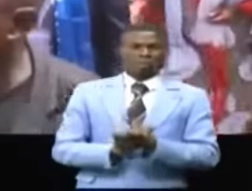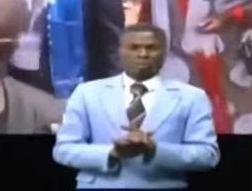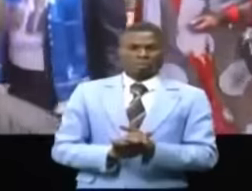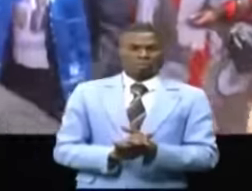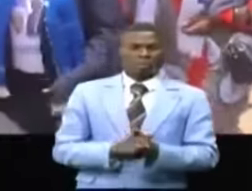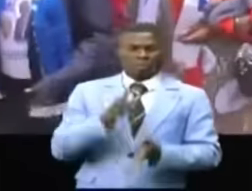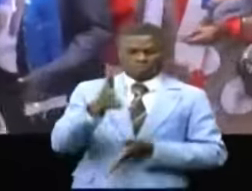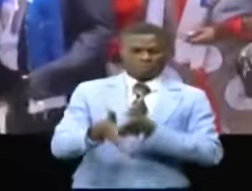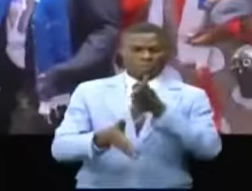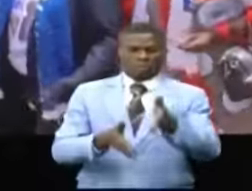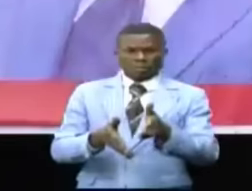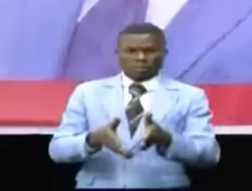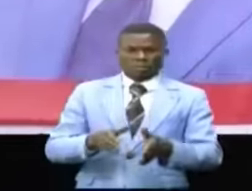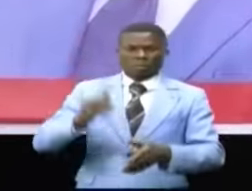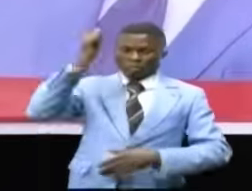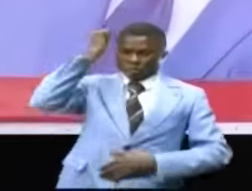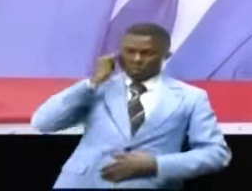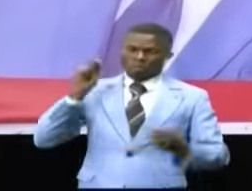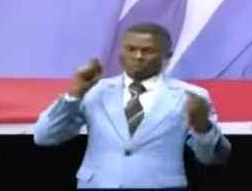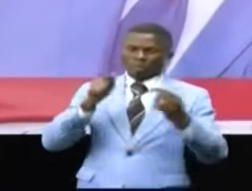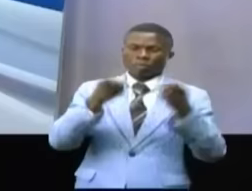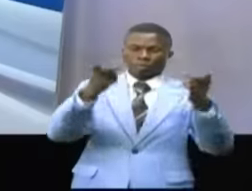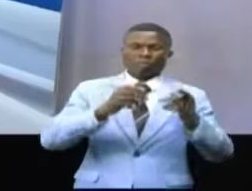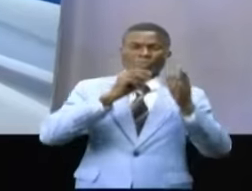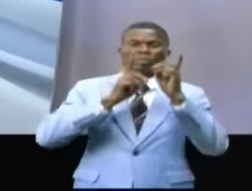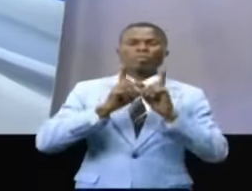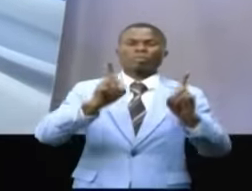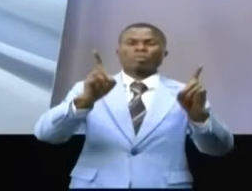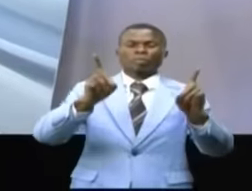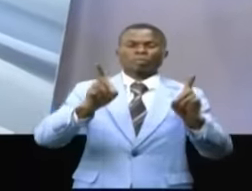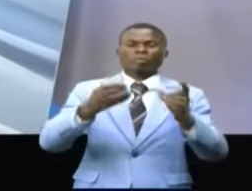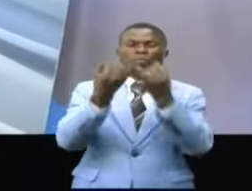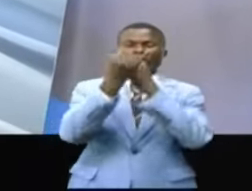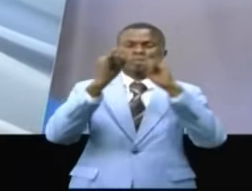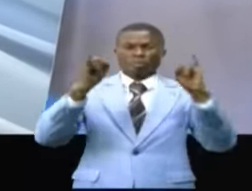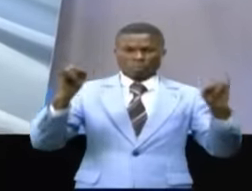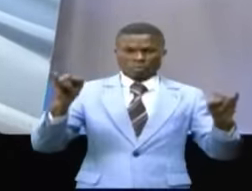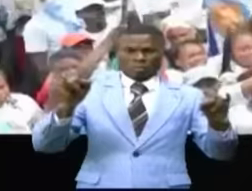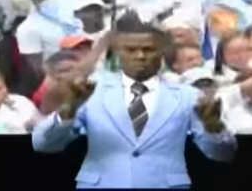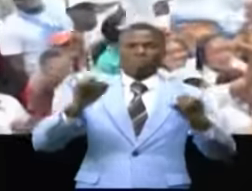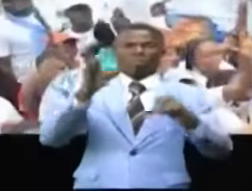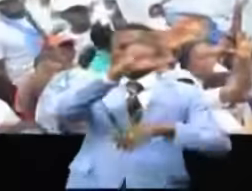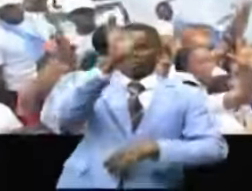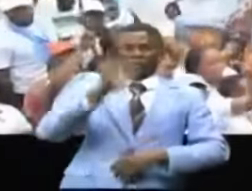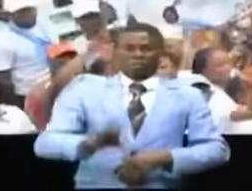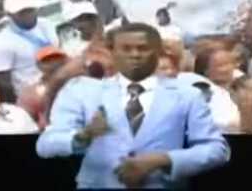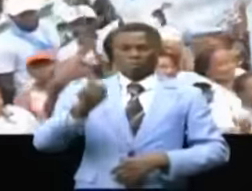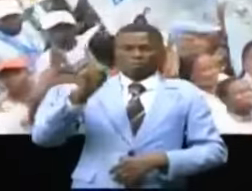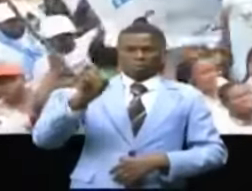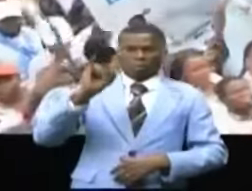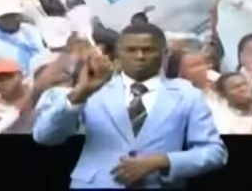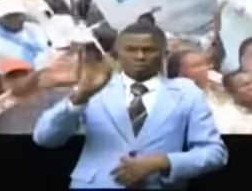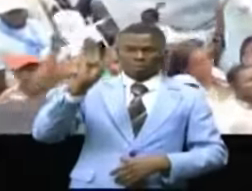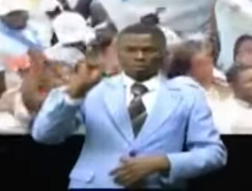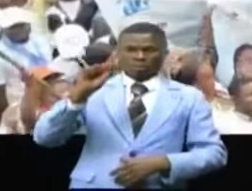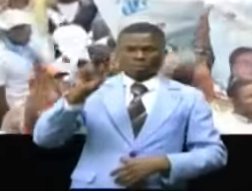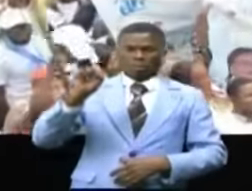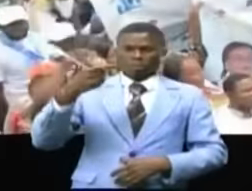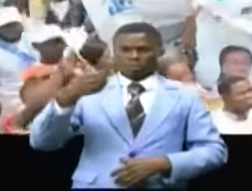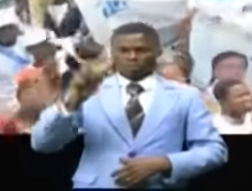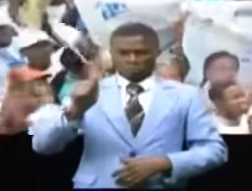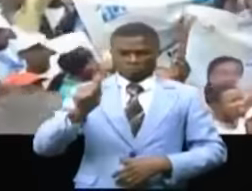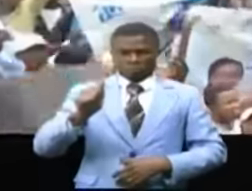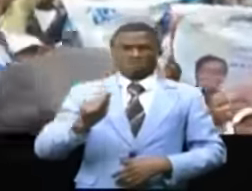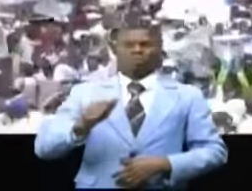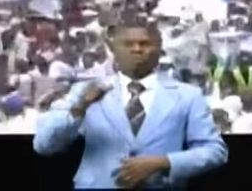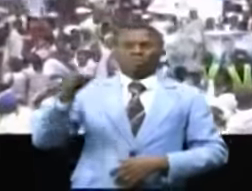les pieds du port à la place mythique dite de l'indépendance dans la commune d'Ibanda. Le Mushamuka National